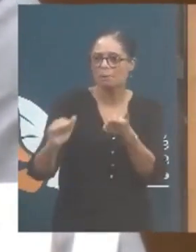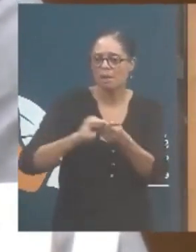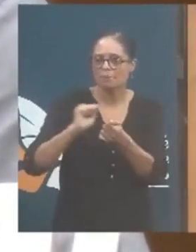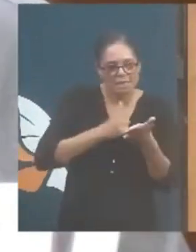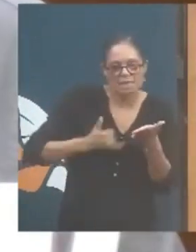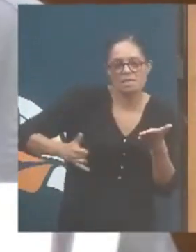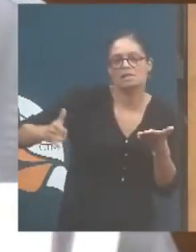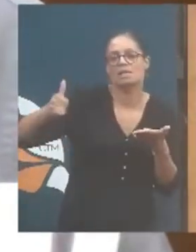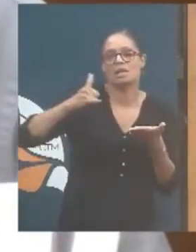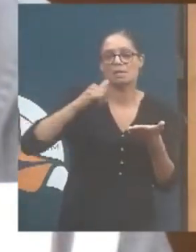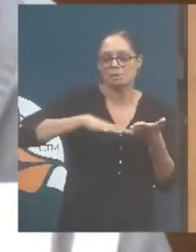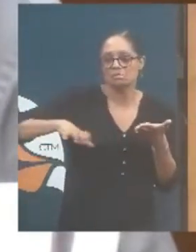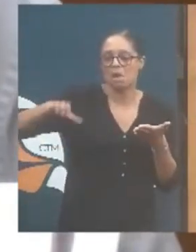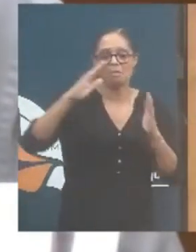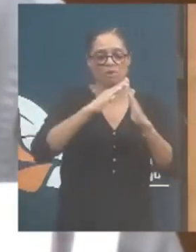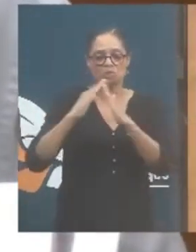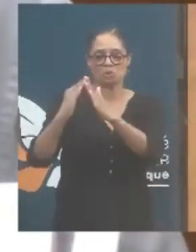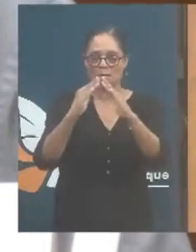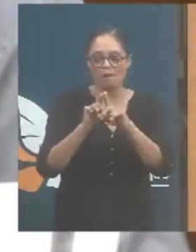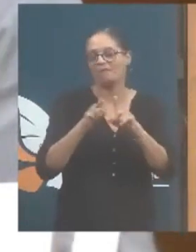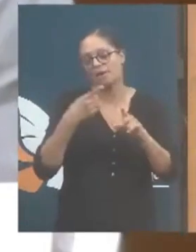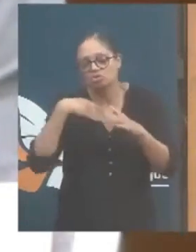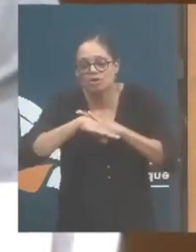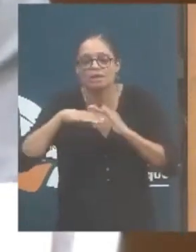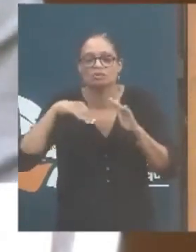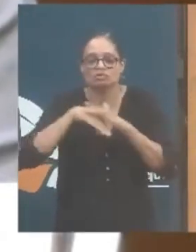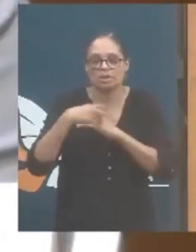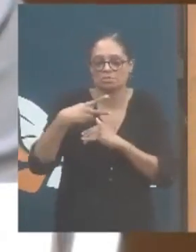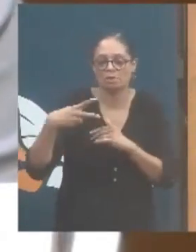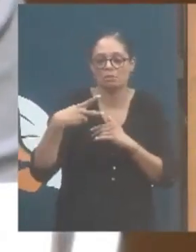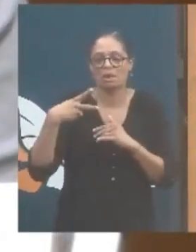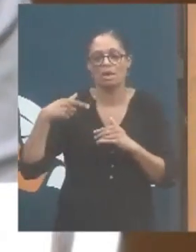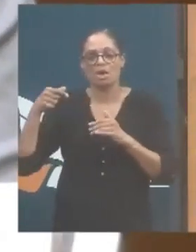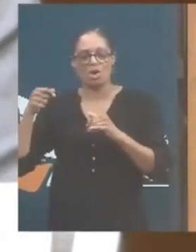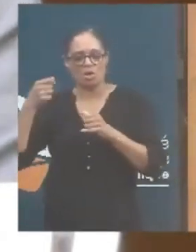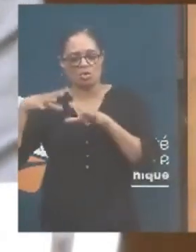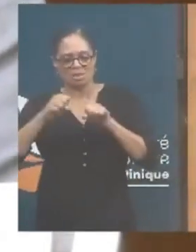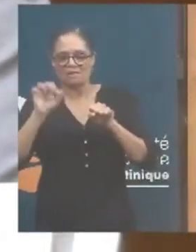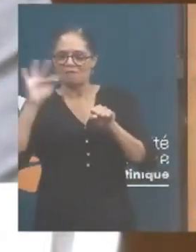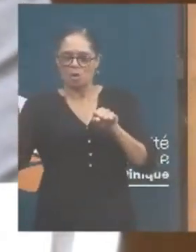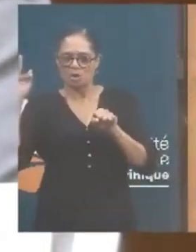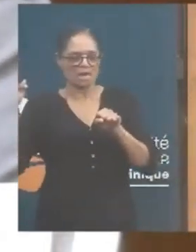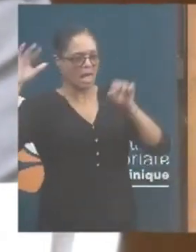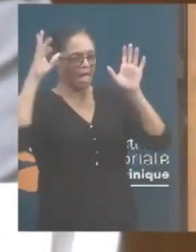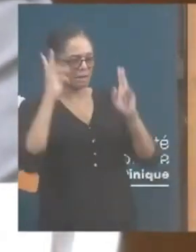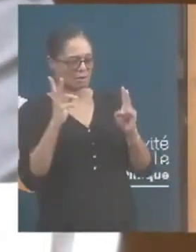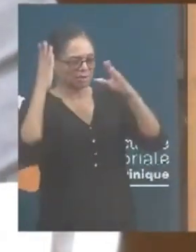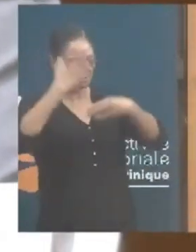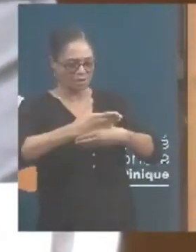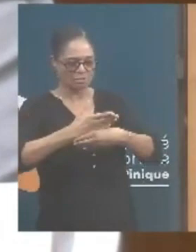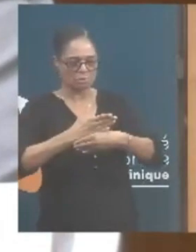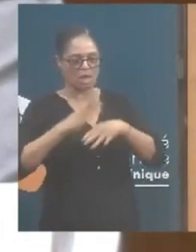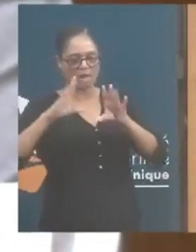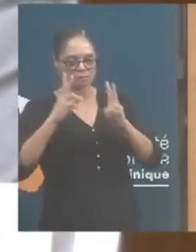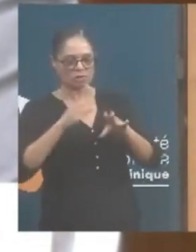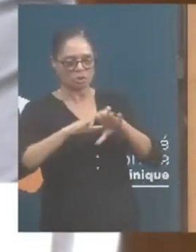comme, et c'est le colonialiste français qui est venu et qui a découpé les îles, qui fait qu'actuellement, quand quelqu'un